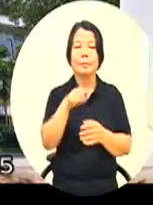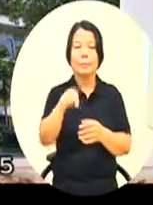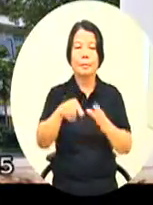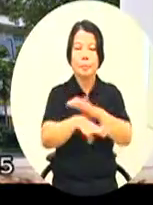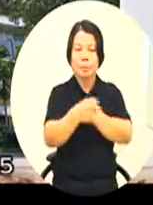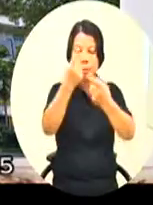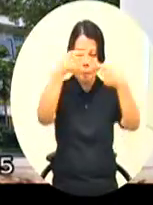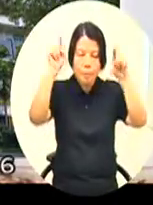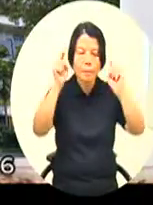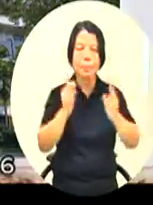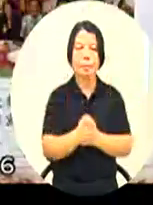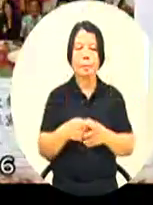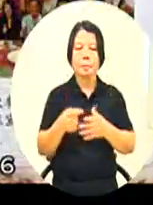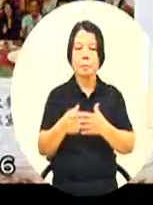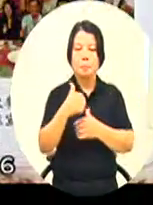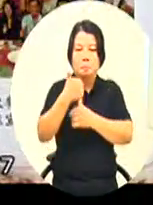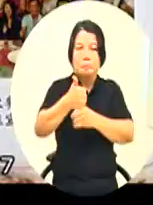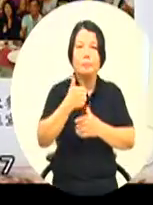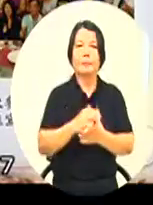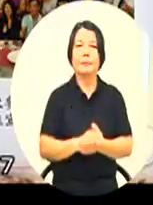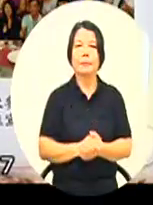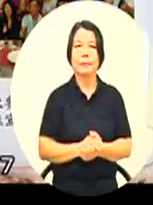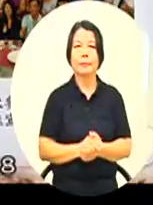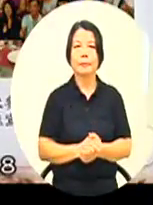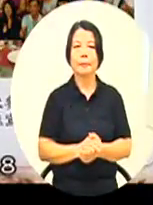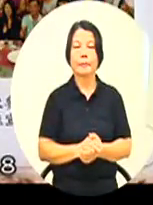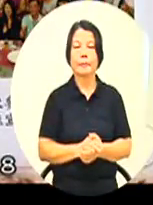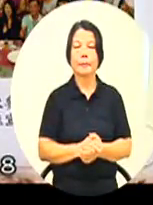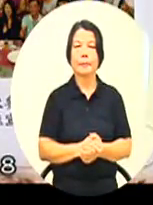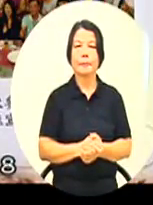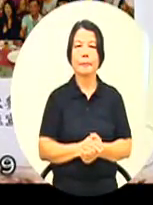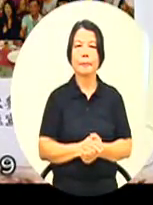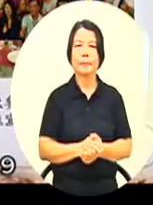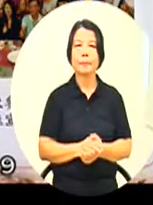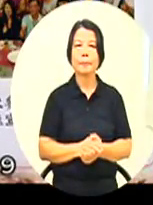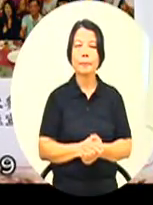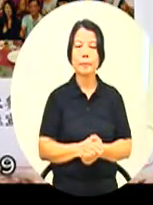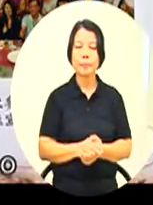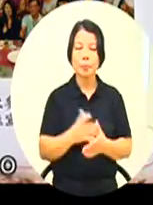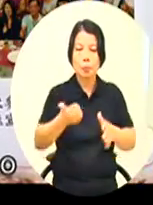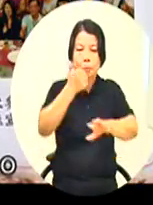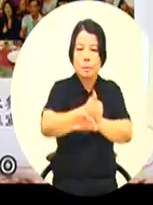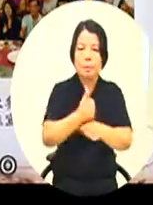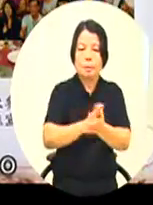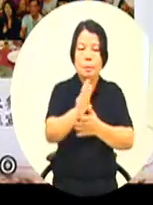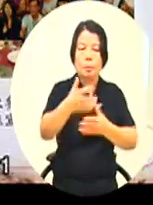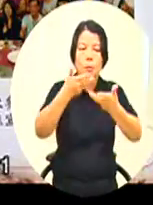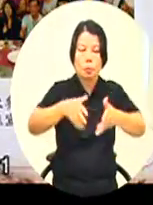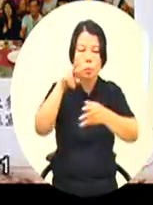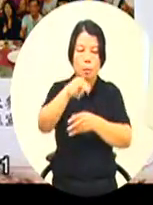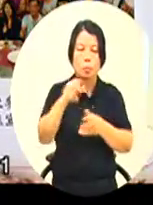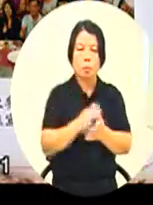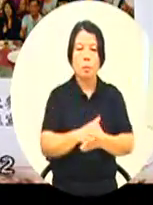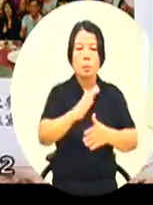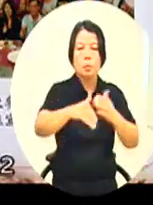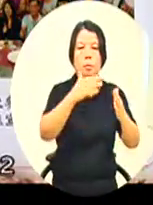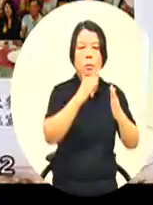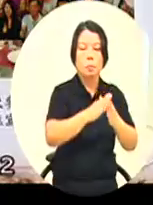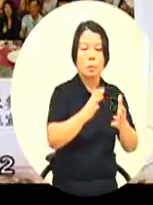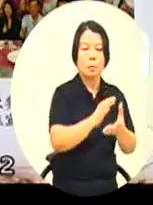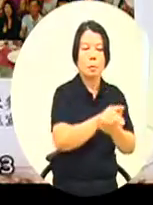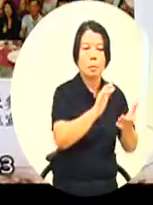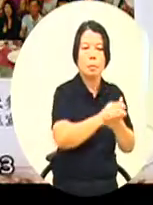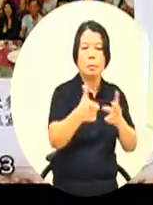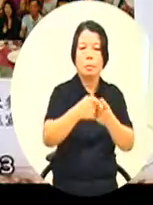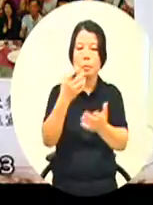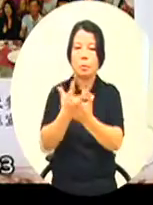有一个新的风貌。接下来那我上任之后，我非常重视我们的校友跟学生的学习